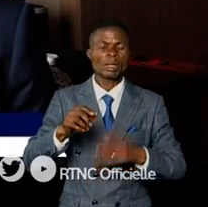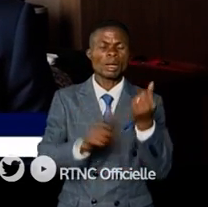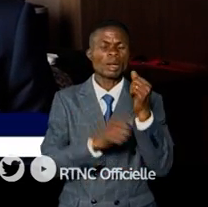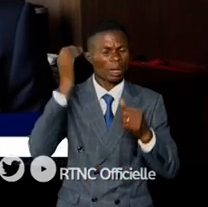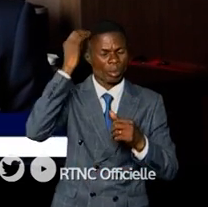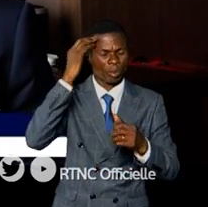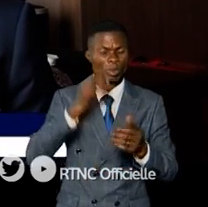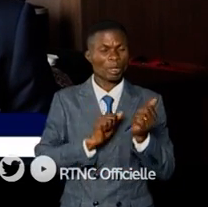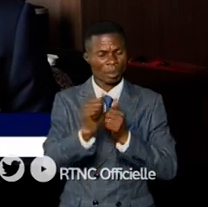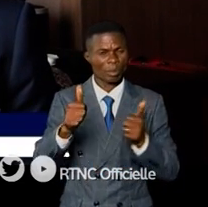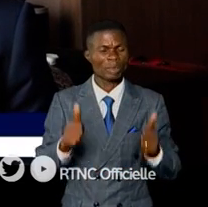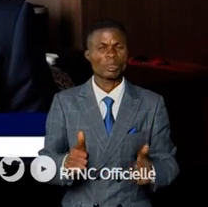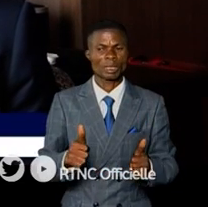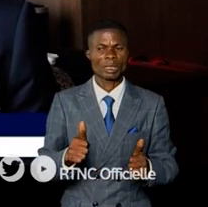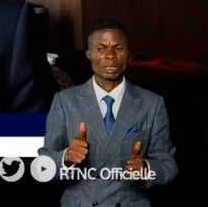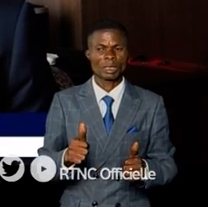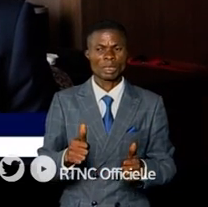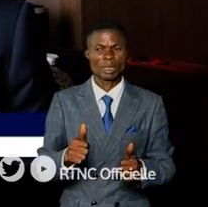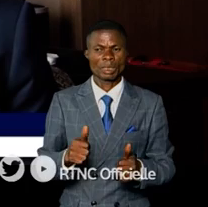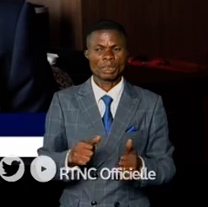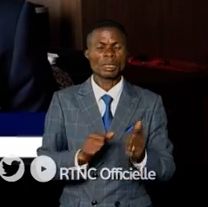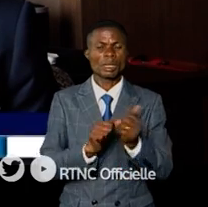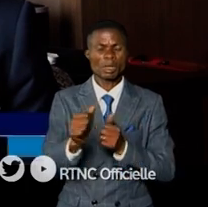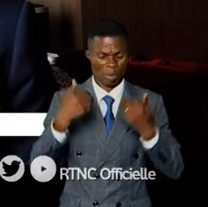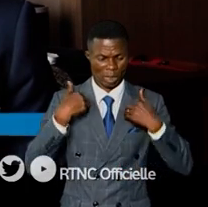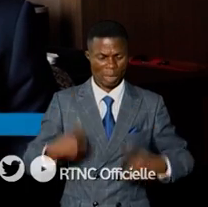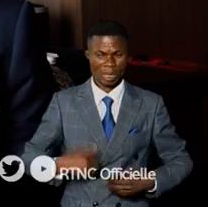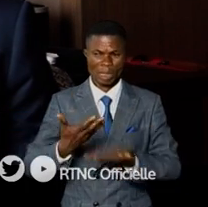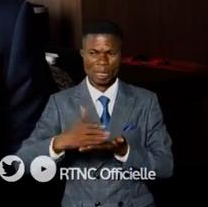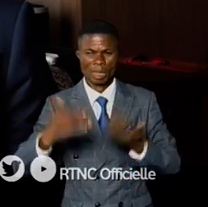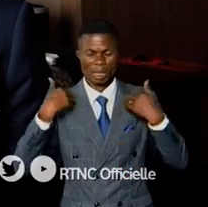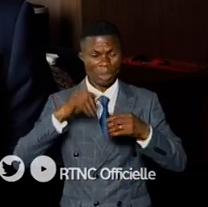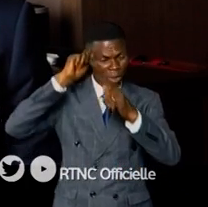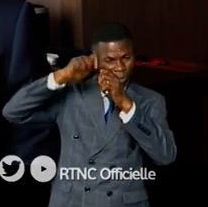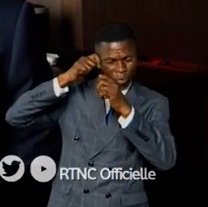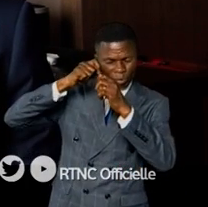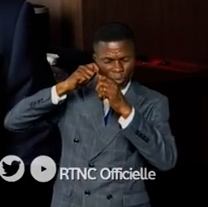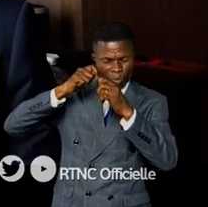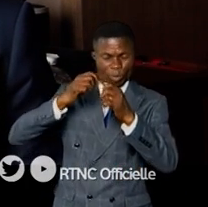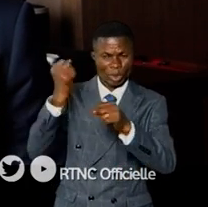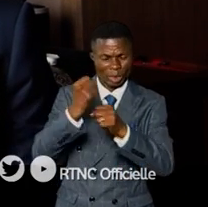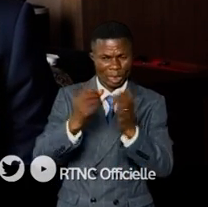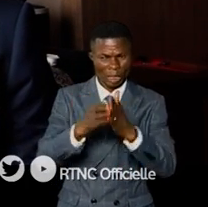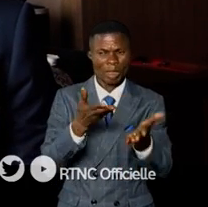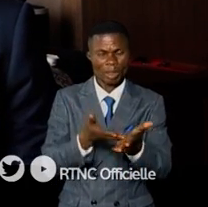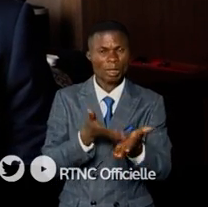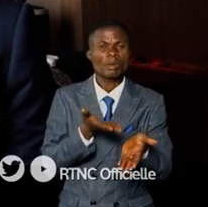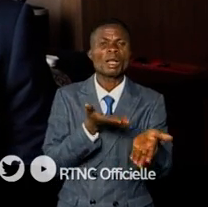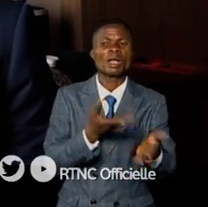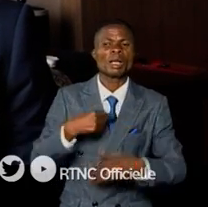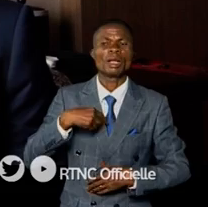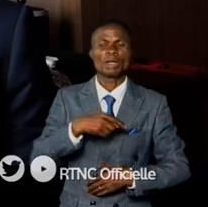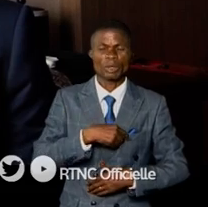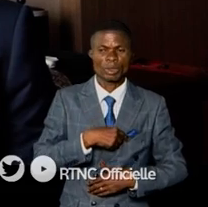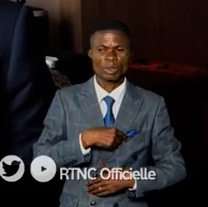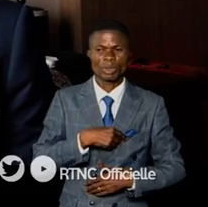bien. Donc passer par les voies naturelles avec une caméra, parce qu'un endoscope c'est ça, c'est un tuyau avec au